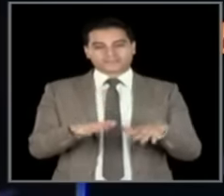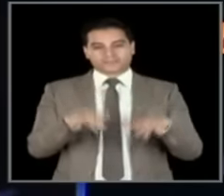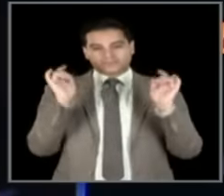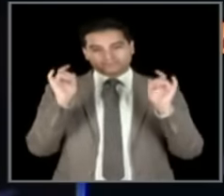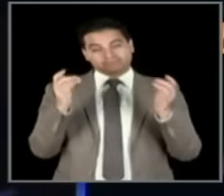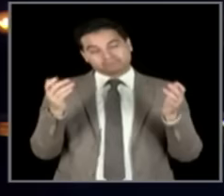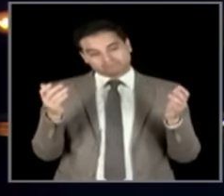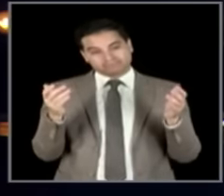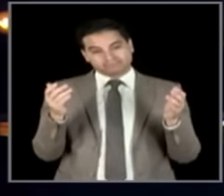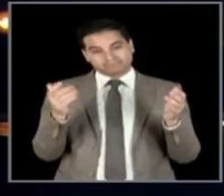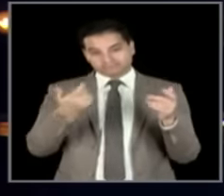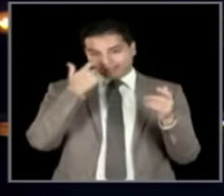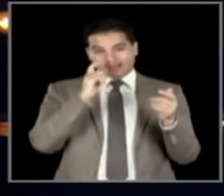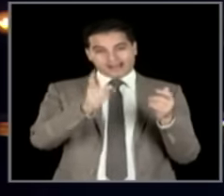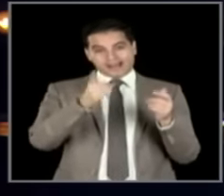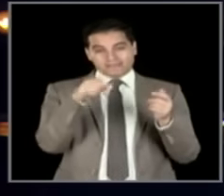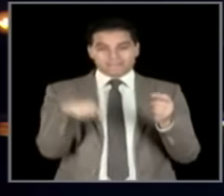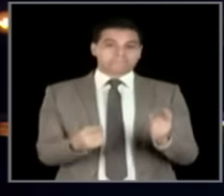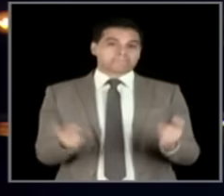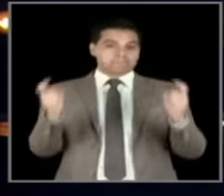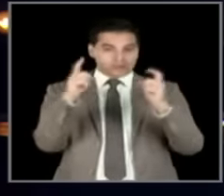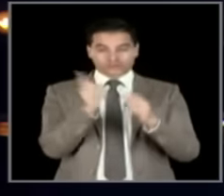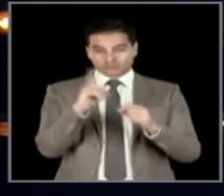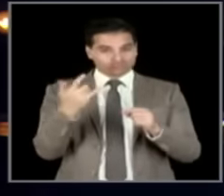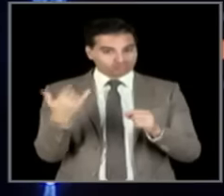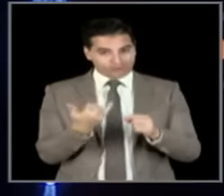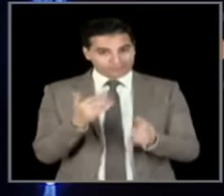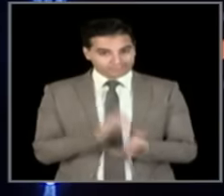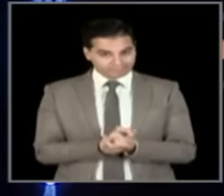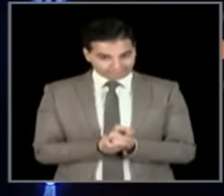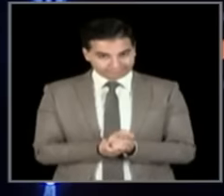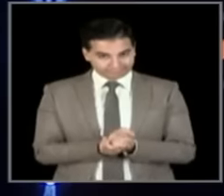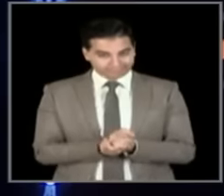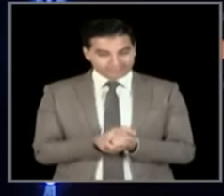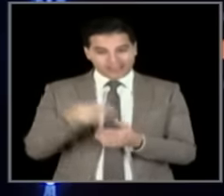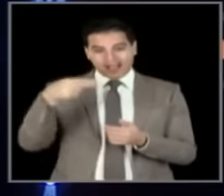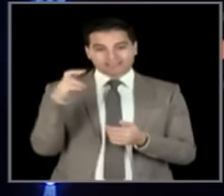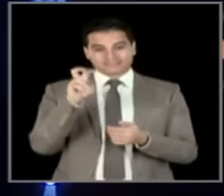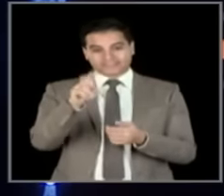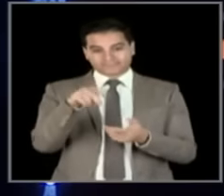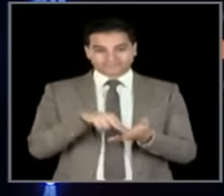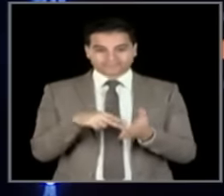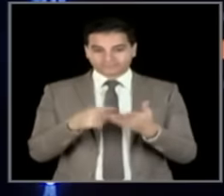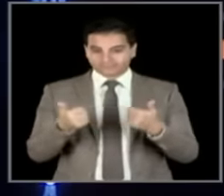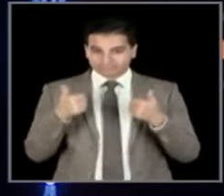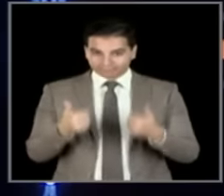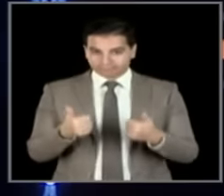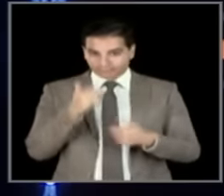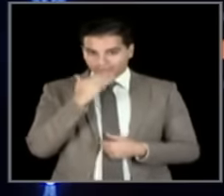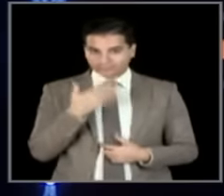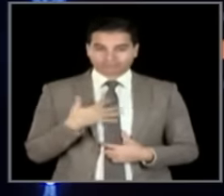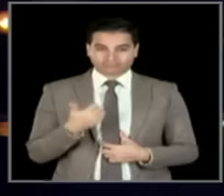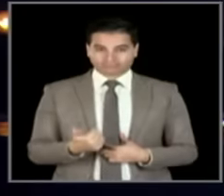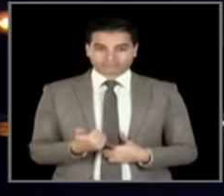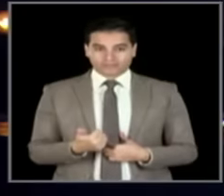32. خلي بالك ماتش النهاردة يا عمر مش سهل. عزة، ازيك يا عزة؟ يا حضرتك أخبارك إيه؟